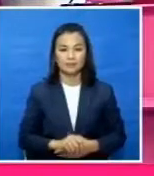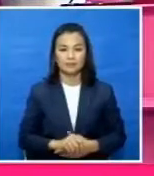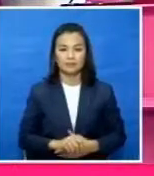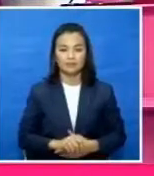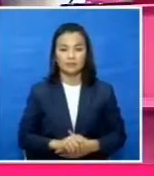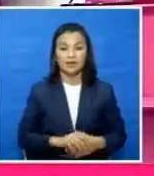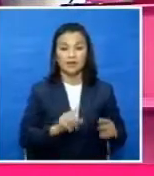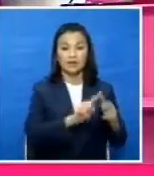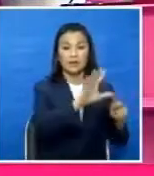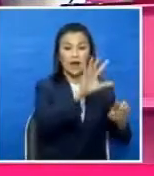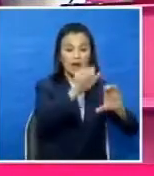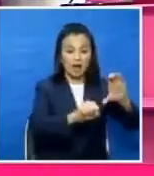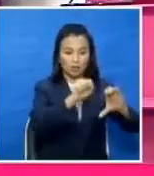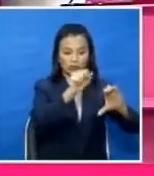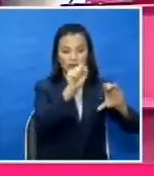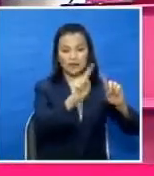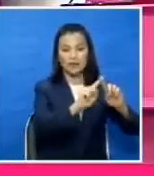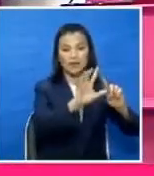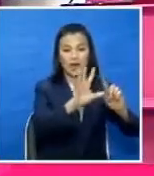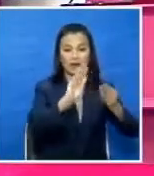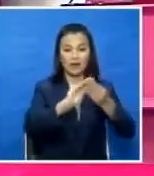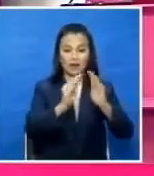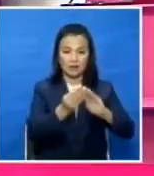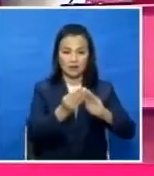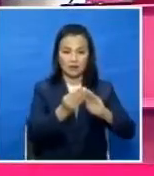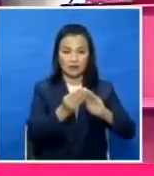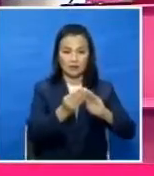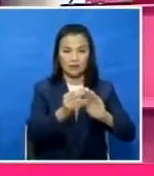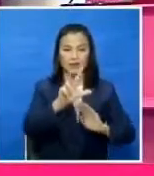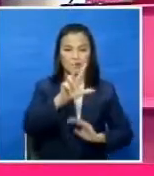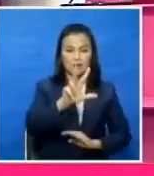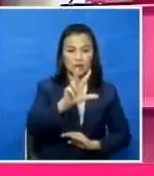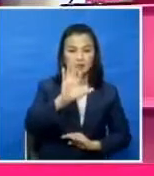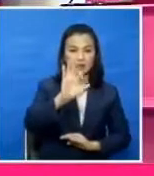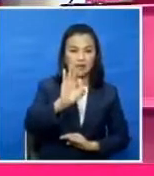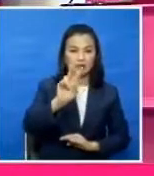อันดับที่5หมุนครั้งที่5เลขที่ออก